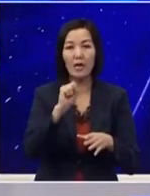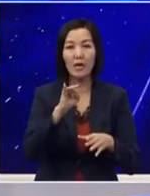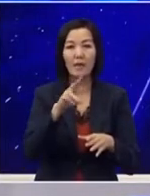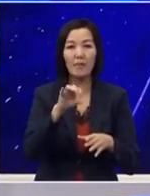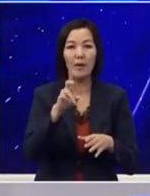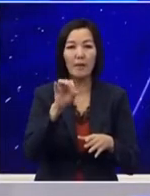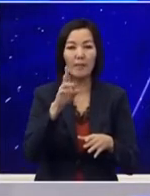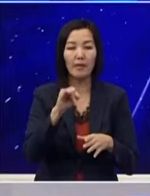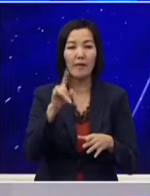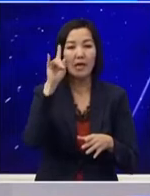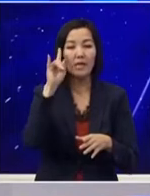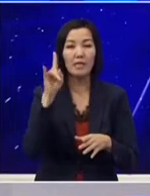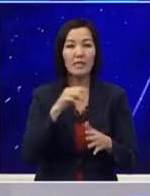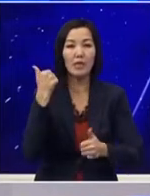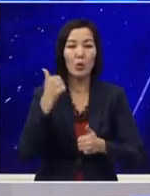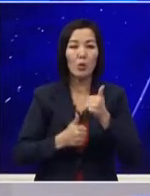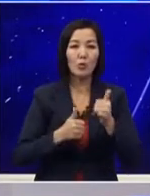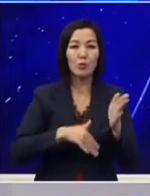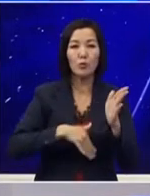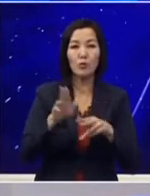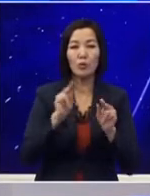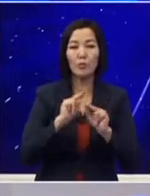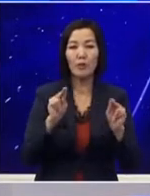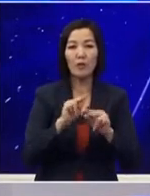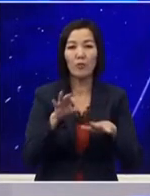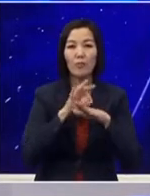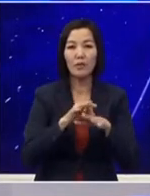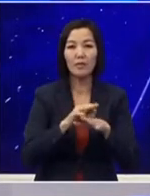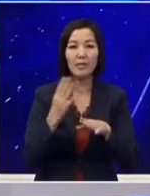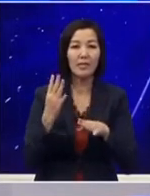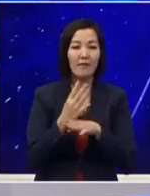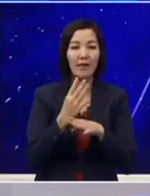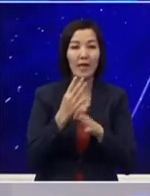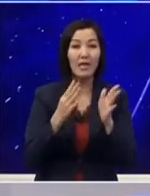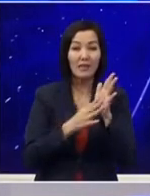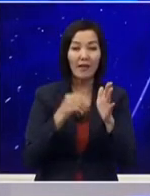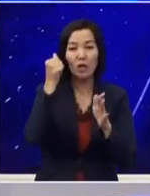науки Асхат Аймагамбетов. В Казахстане конкурс «Лучший педагог» проводится уже